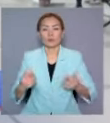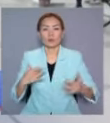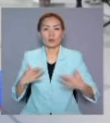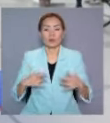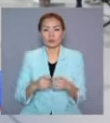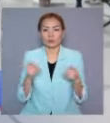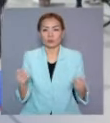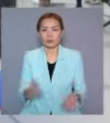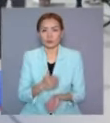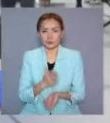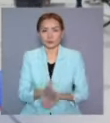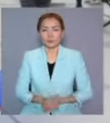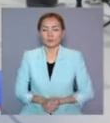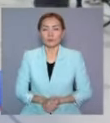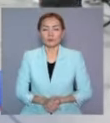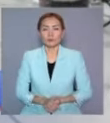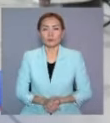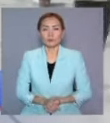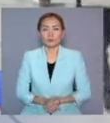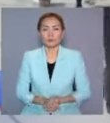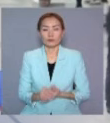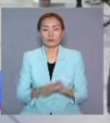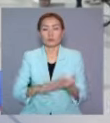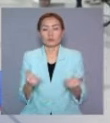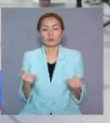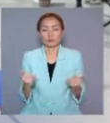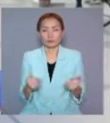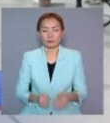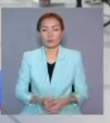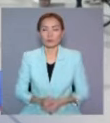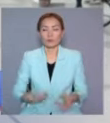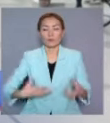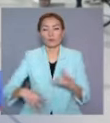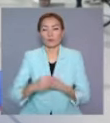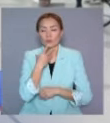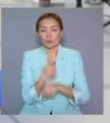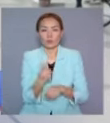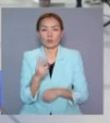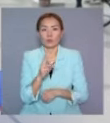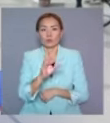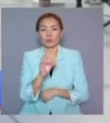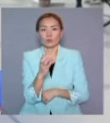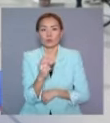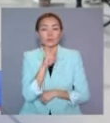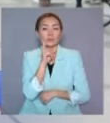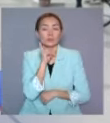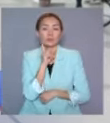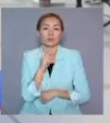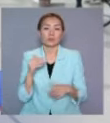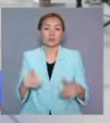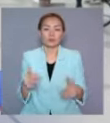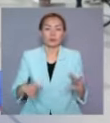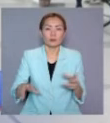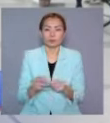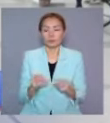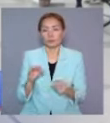театр пазлдар арқылы театрды құрастырдық. Және де қазіргі таңда барлығын өзім бірінші курстардан жинақтадым. Өйткені біздер кеткеннен